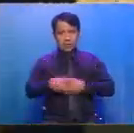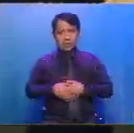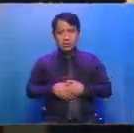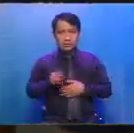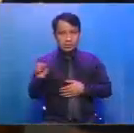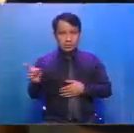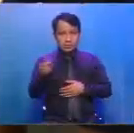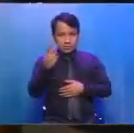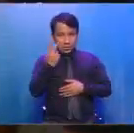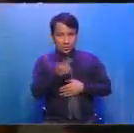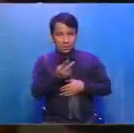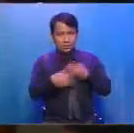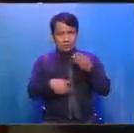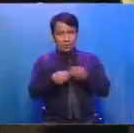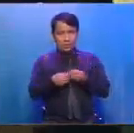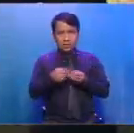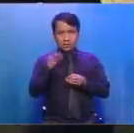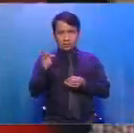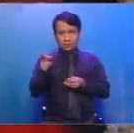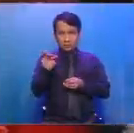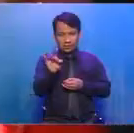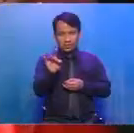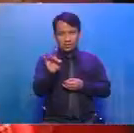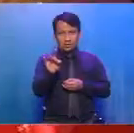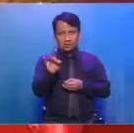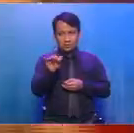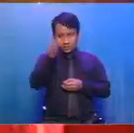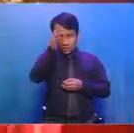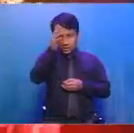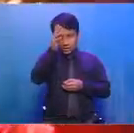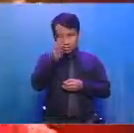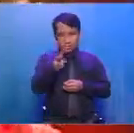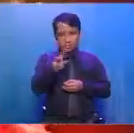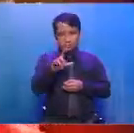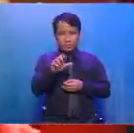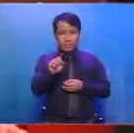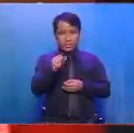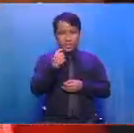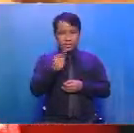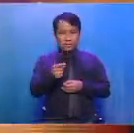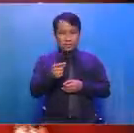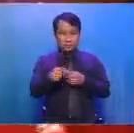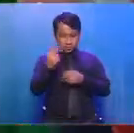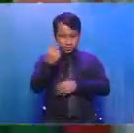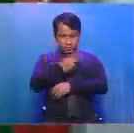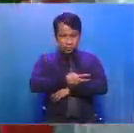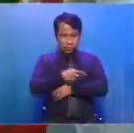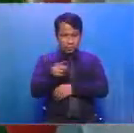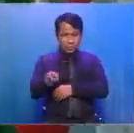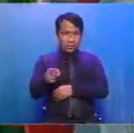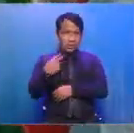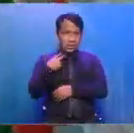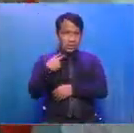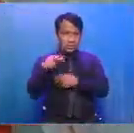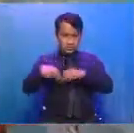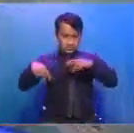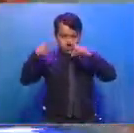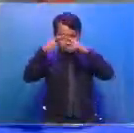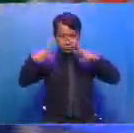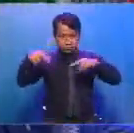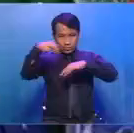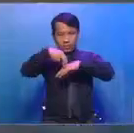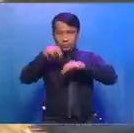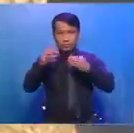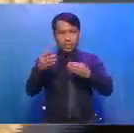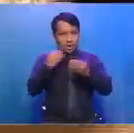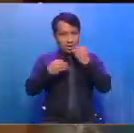sa mga nakipila ang 98 years old na si Tatay William. Kwento niya, dalawang araw siyang na-stranded sa bubong na walang